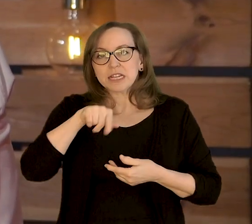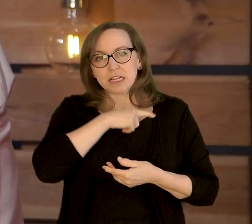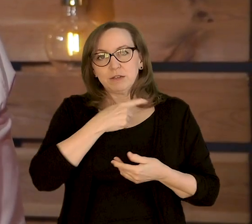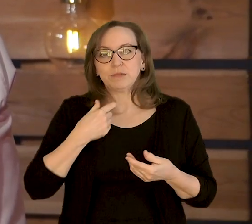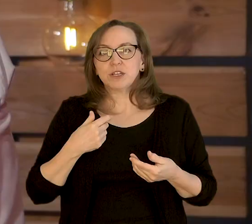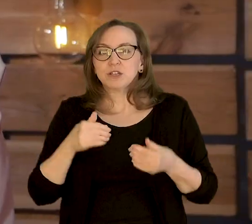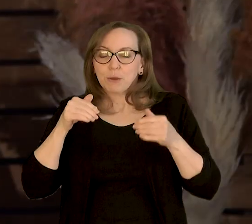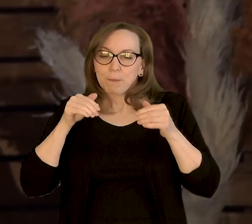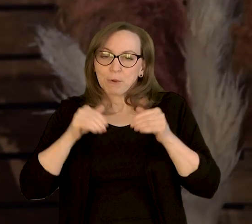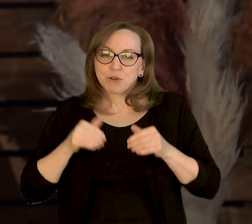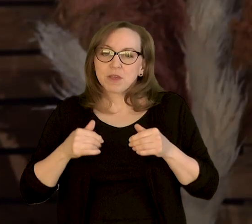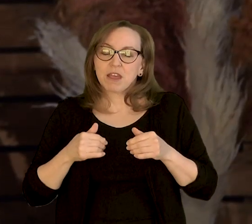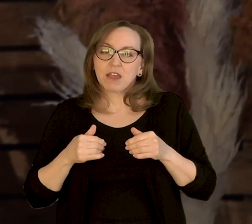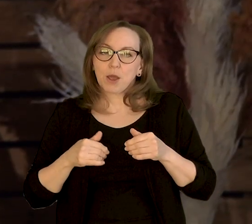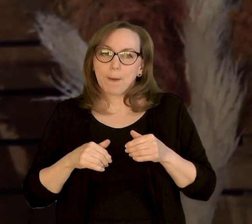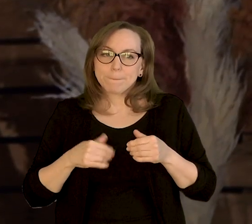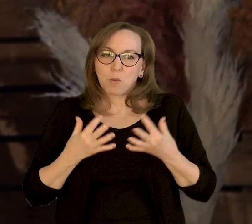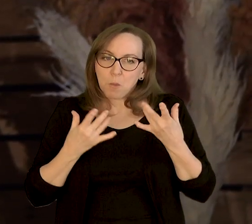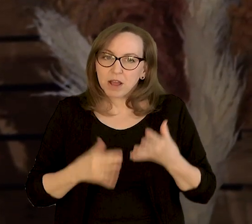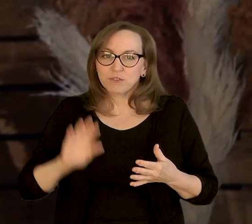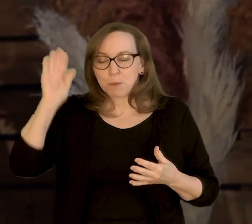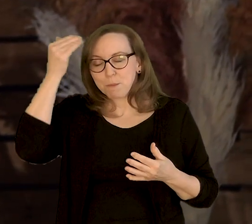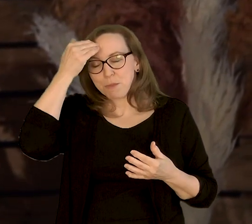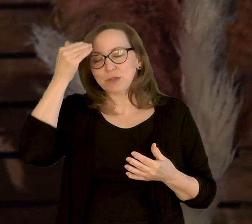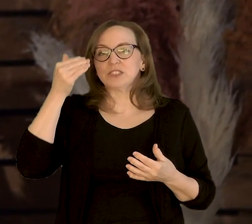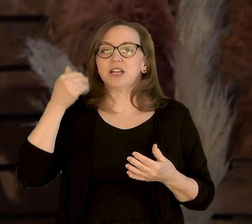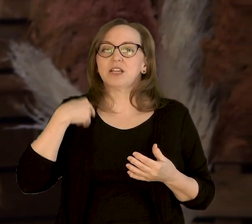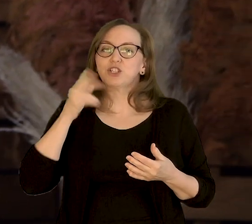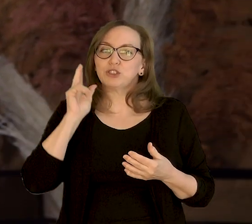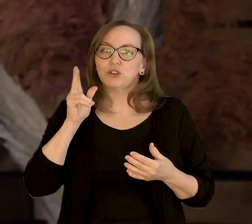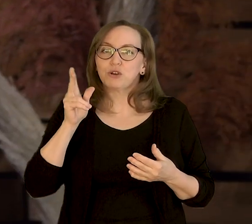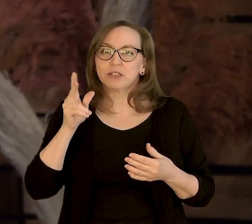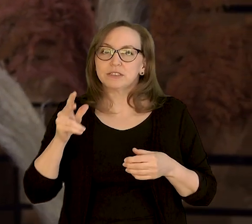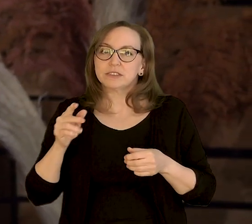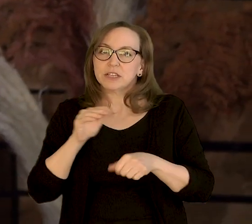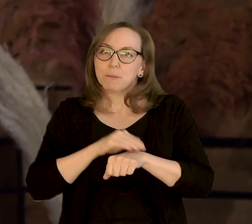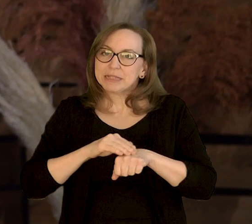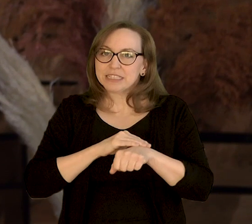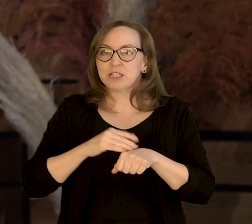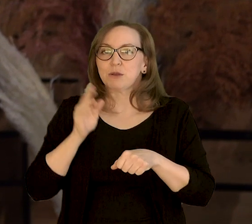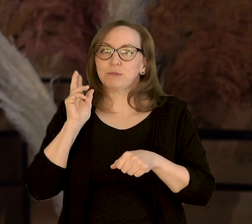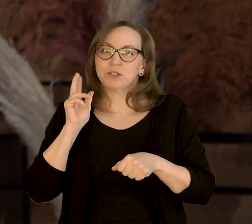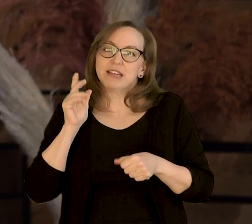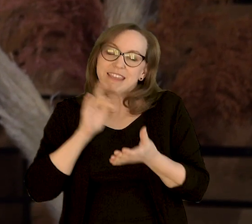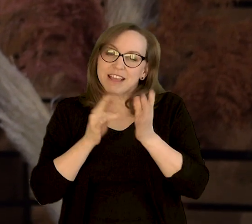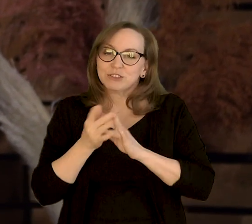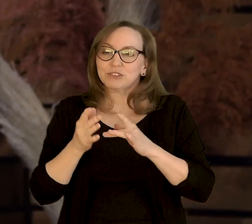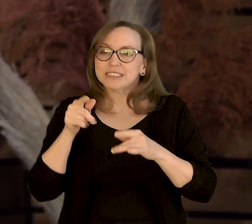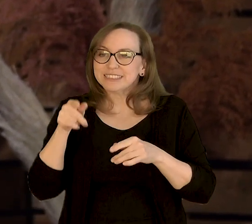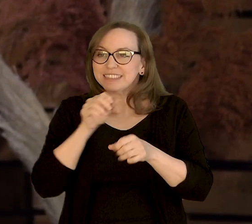Mesjasza. By łatwiej nam było uwierzyć, że Jezus jest tym, za kogo się podaje. Bo jakież